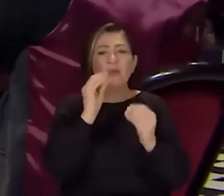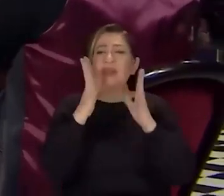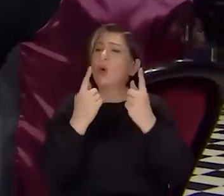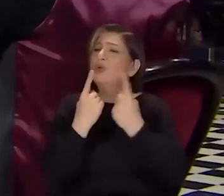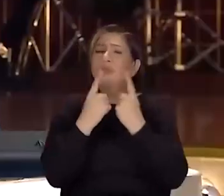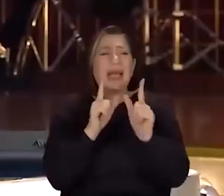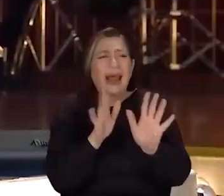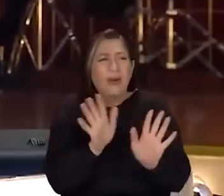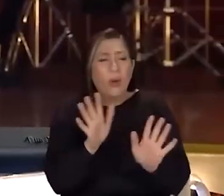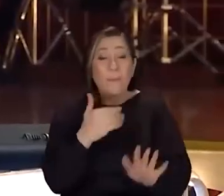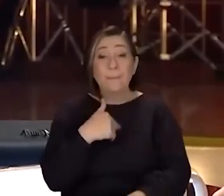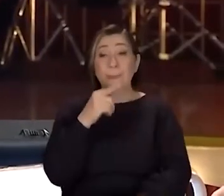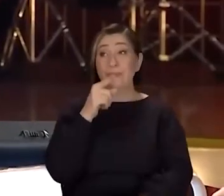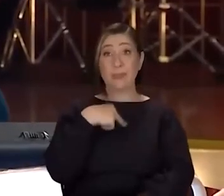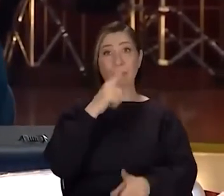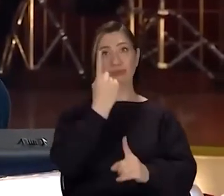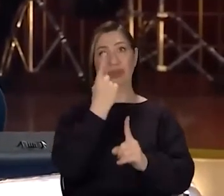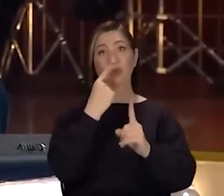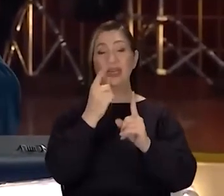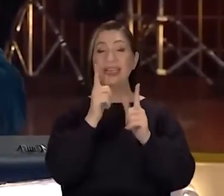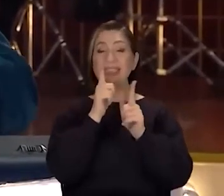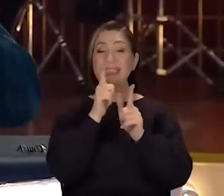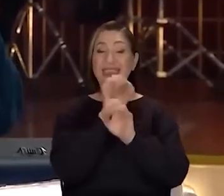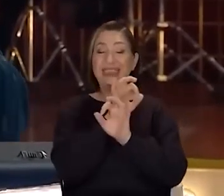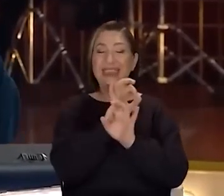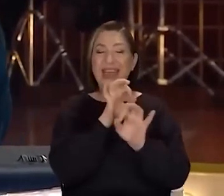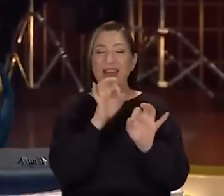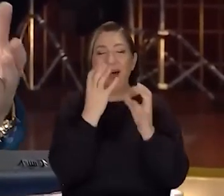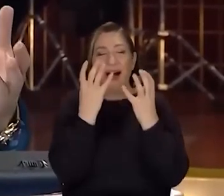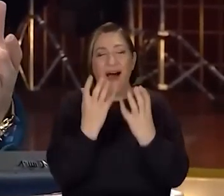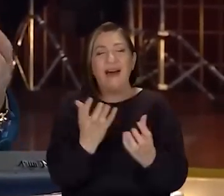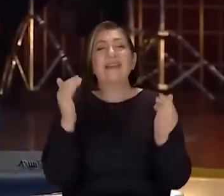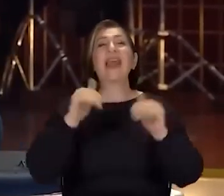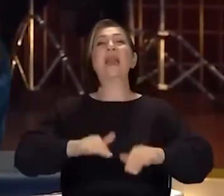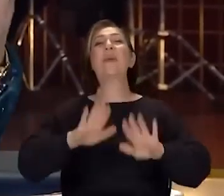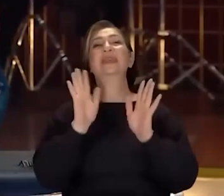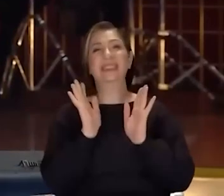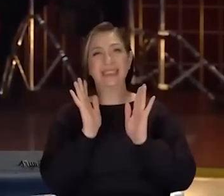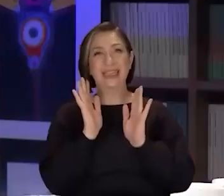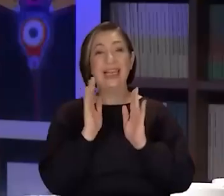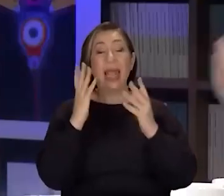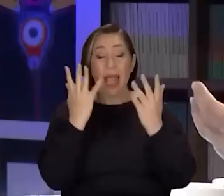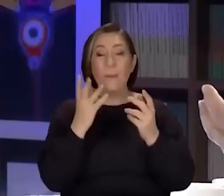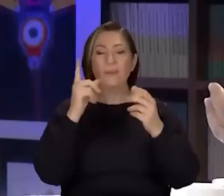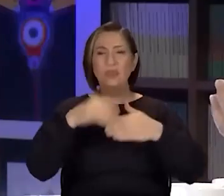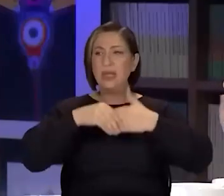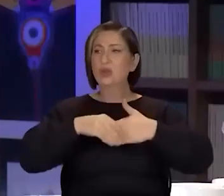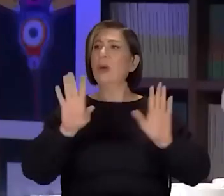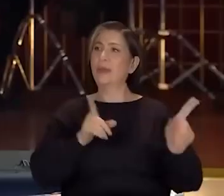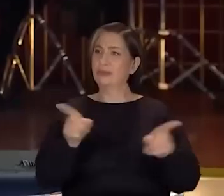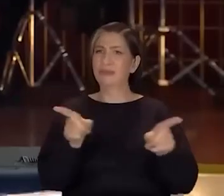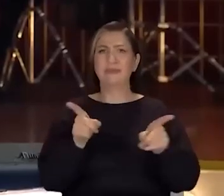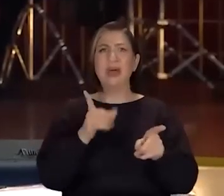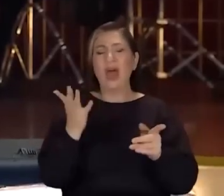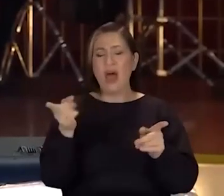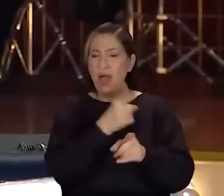Şöyle de denilebiliyor. Ben öyle denmesini de seviyorum. Sessizliklerin ağır gelmemesi. Evet. Çünkü evet, genelde pek tanışmayan insanlarda